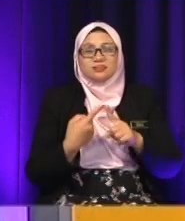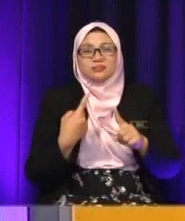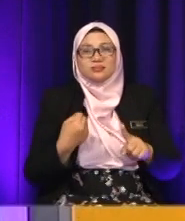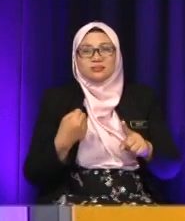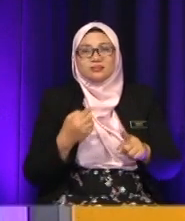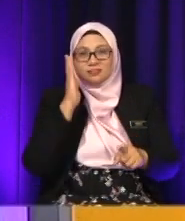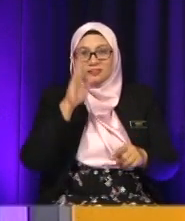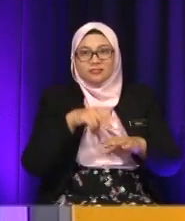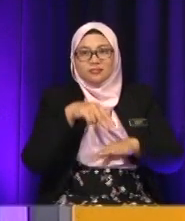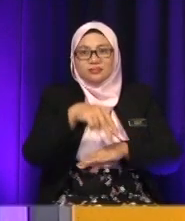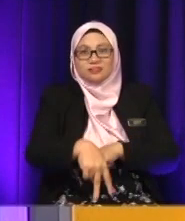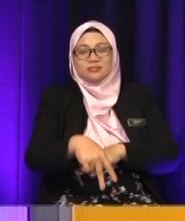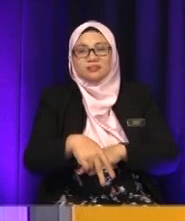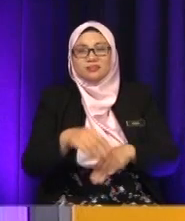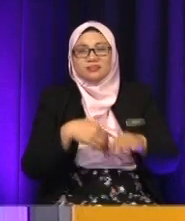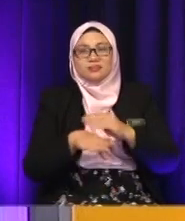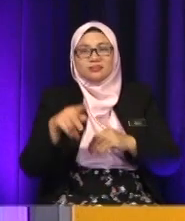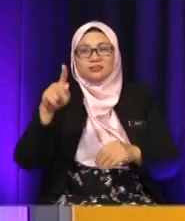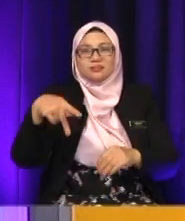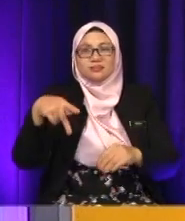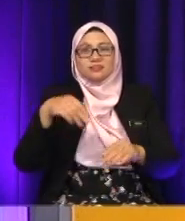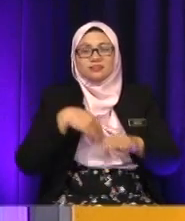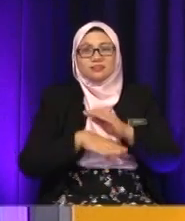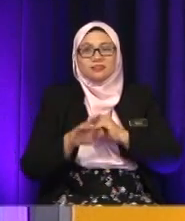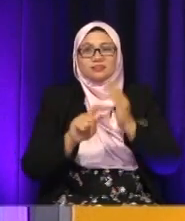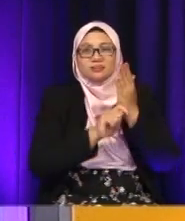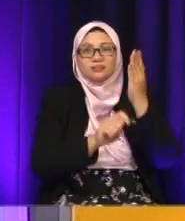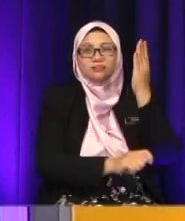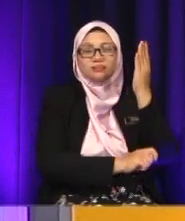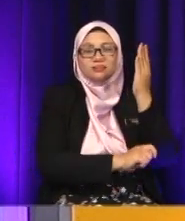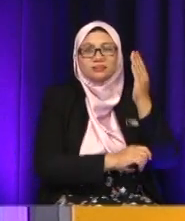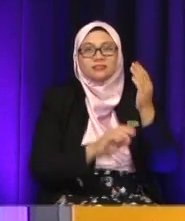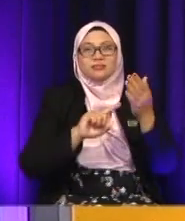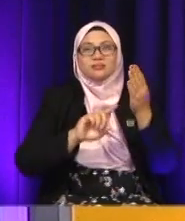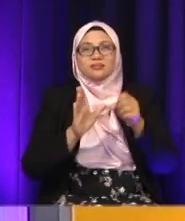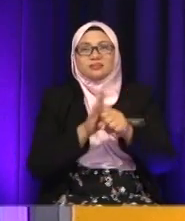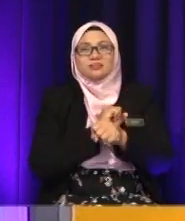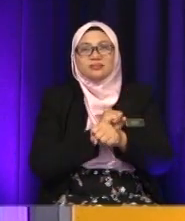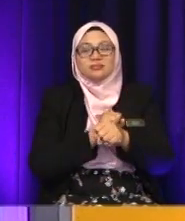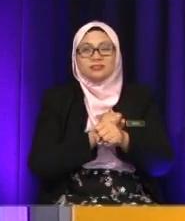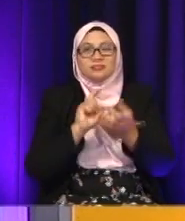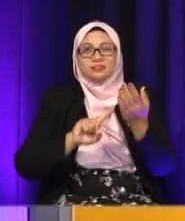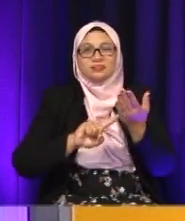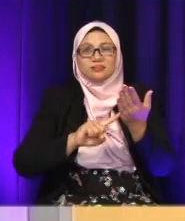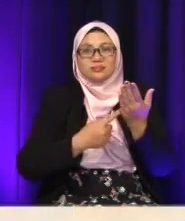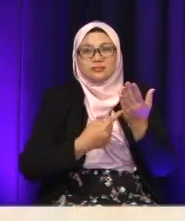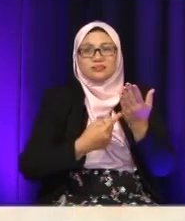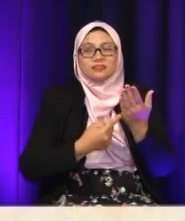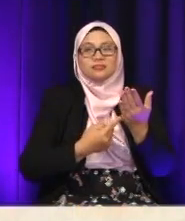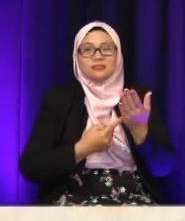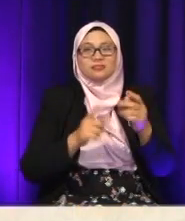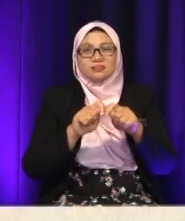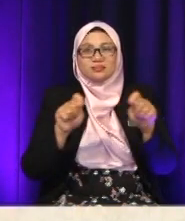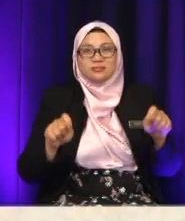di sini masuk ke bumi masuk ke tangki Nah itu ceritanya ini akan penuh baliklah pemakan penumpang balik kawasan sini ya yang tadi ini